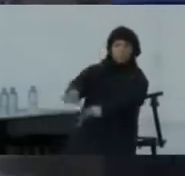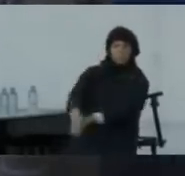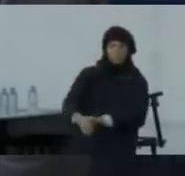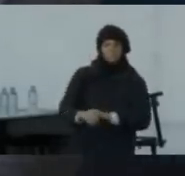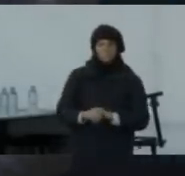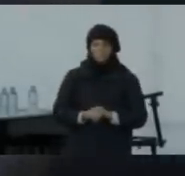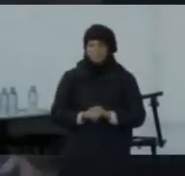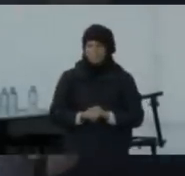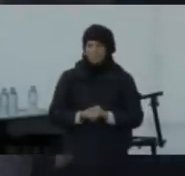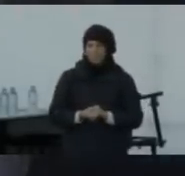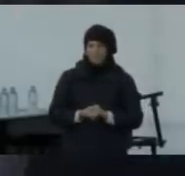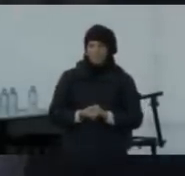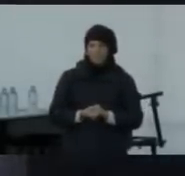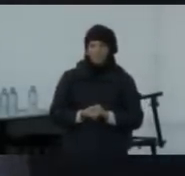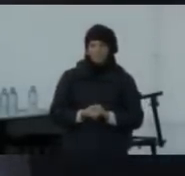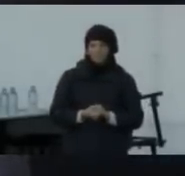Beh,